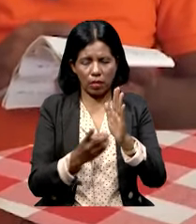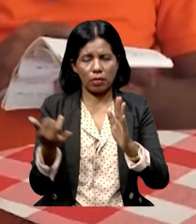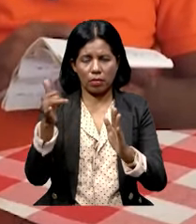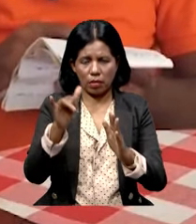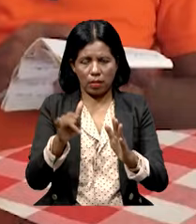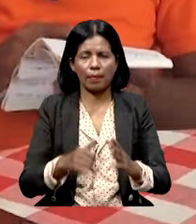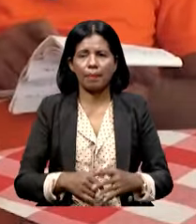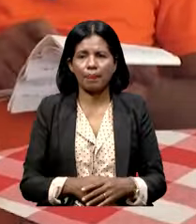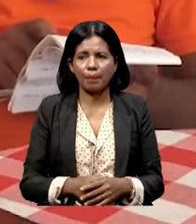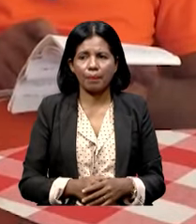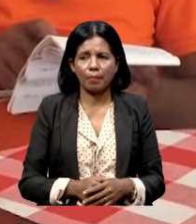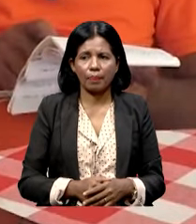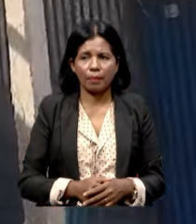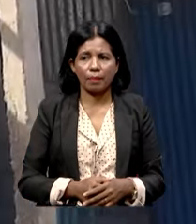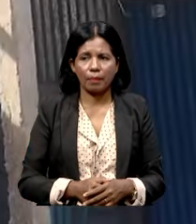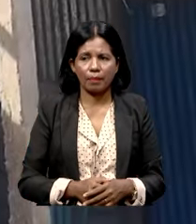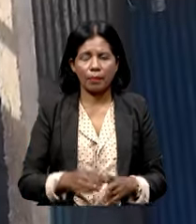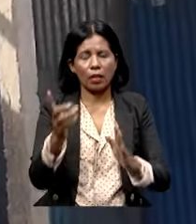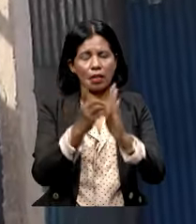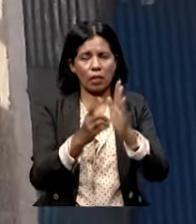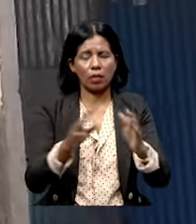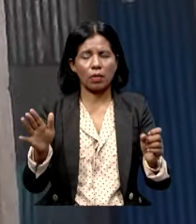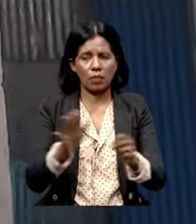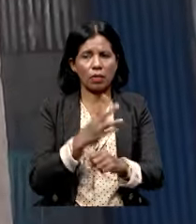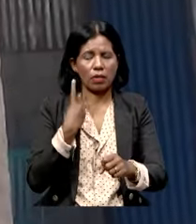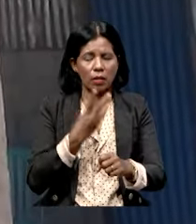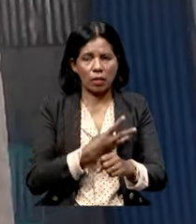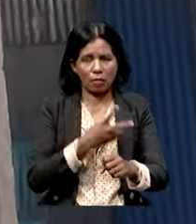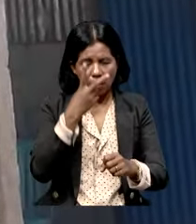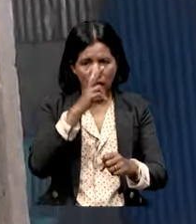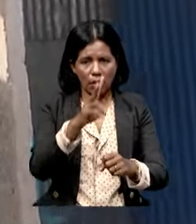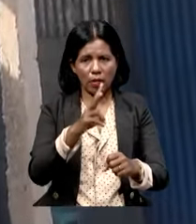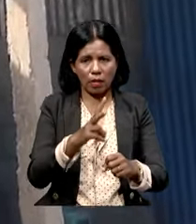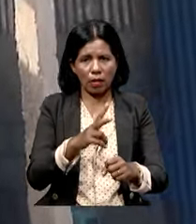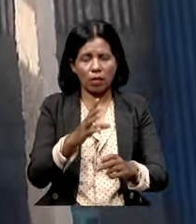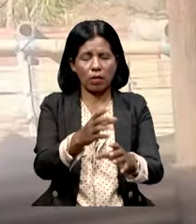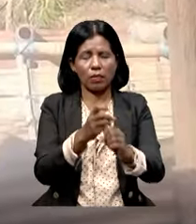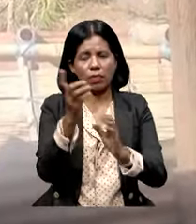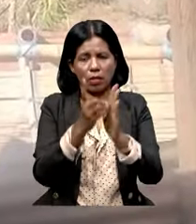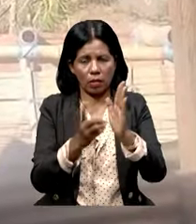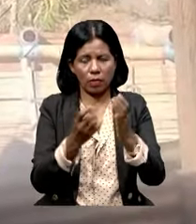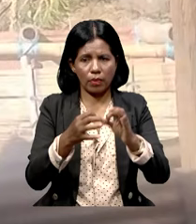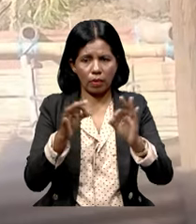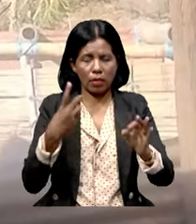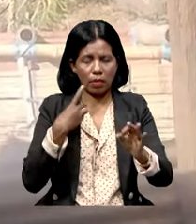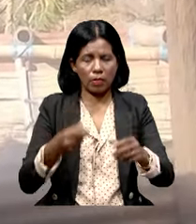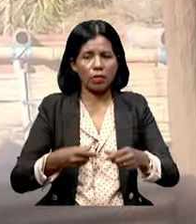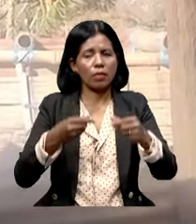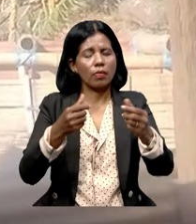tem ada data sudah komplit to ami sin sin komplit ya kanam foto tu na dadus ami se for komplit